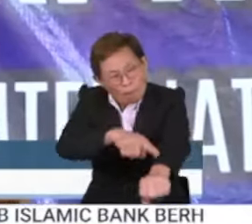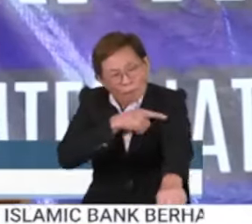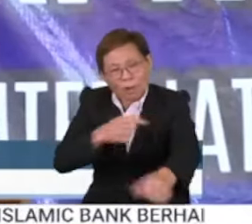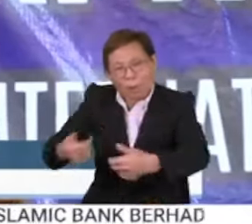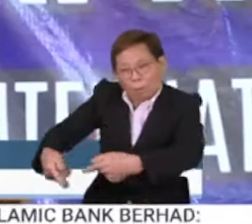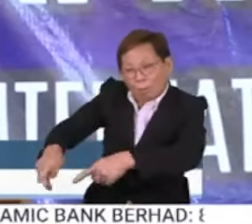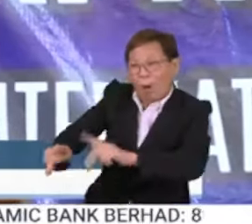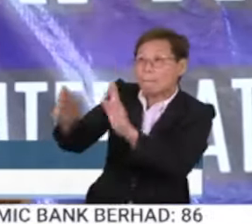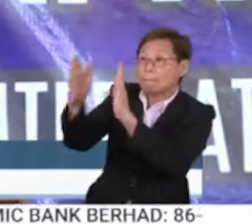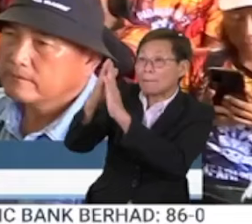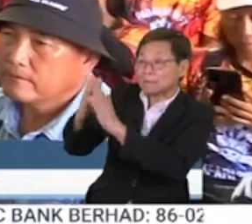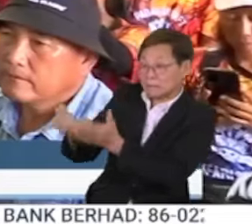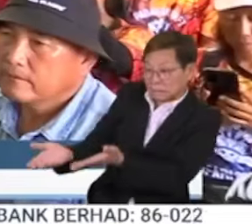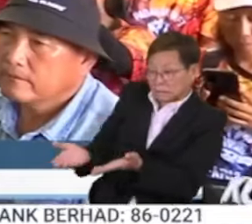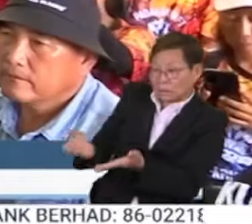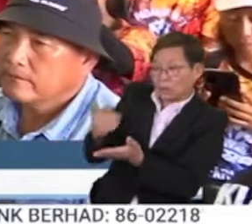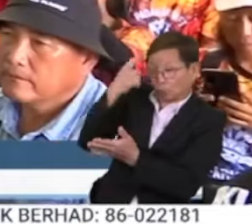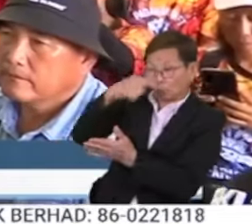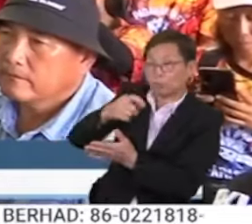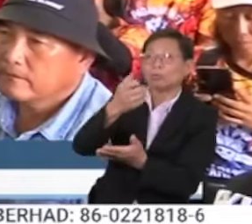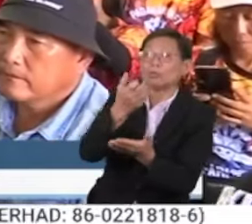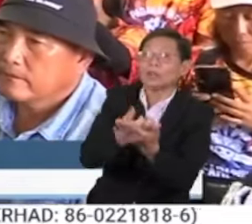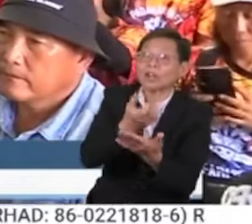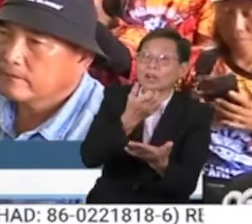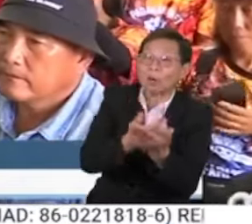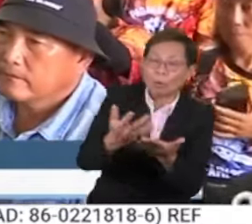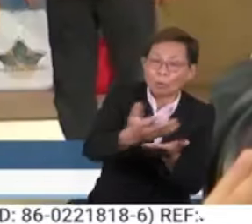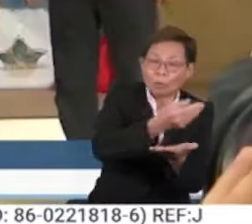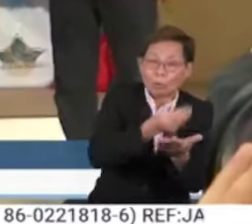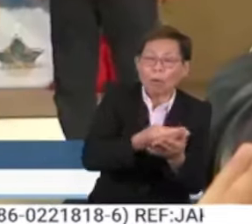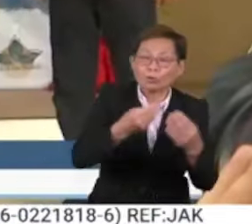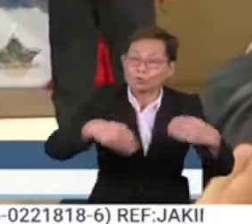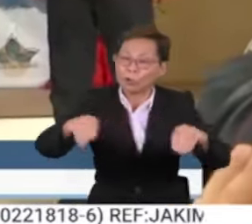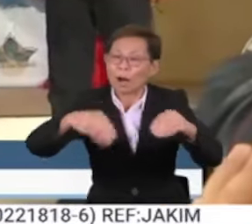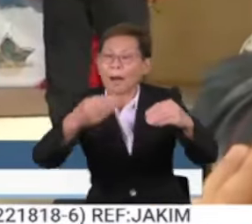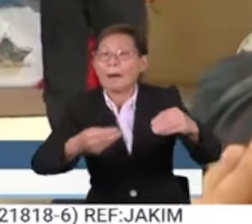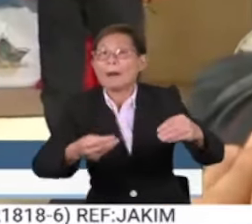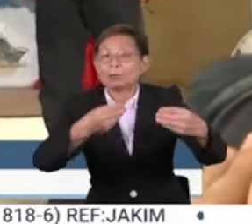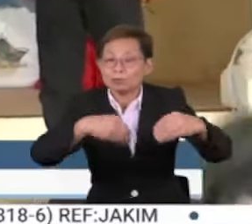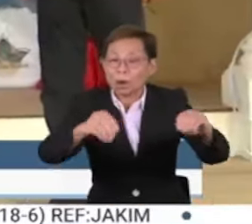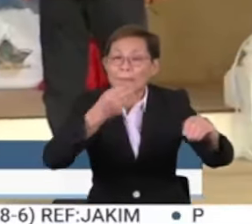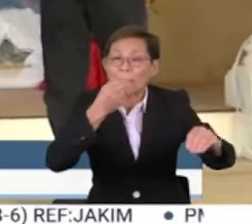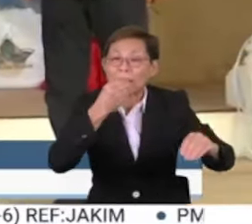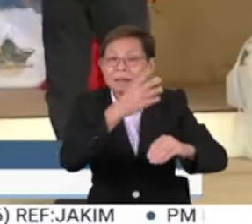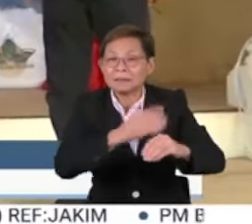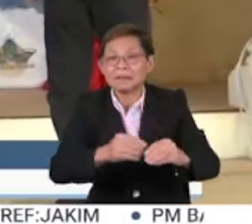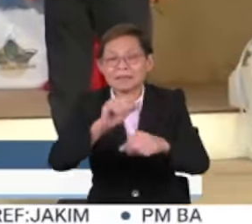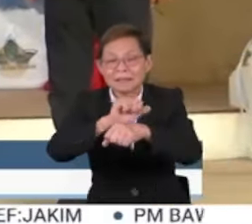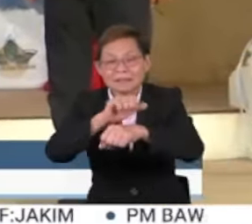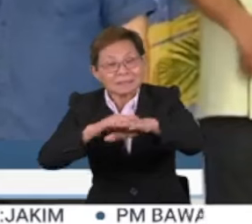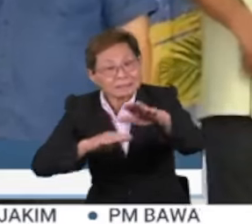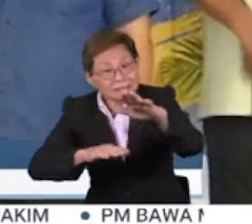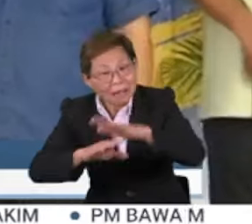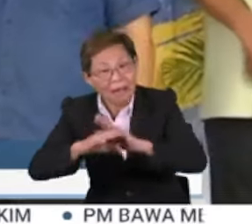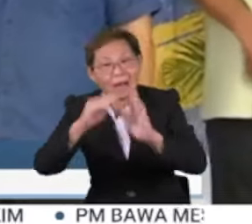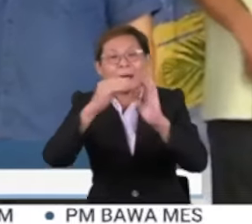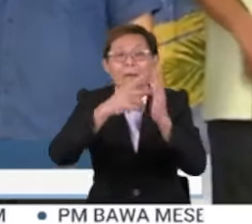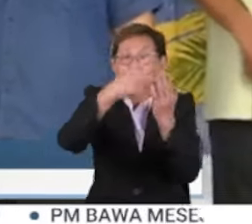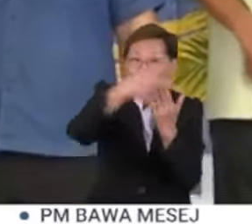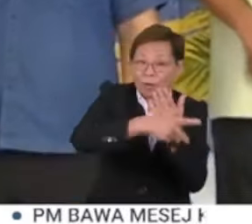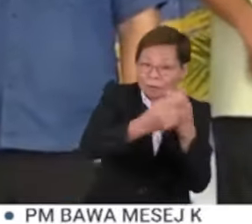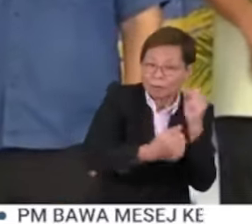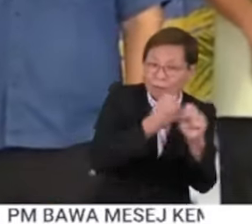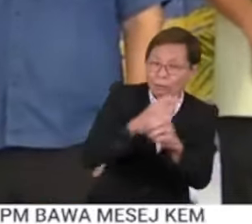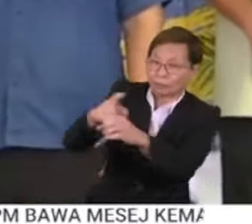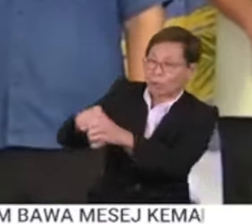peluang kepada masyarakat setempat untuk ekonomi mereka melalui penjualan produk makanan dan kraft. Acara tersebut tahun ini berjaya menarik